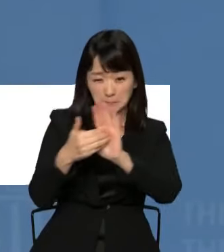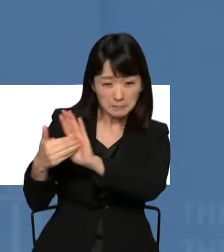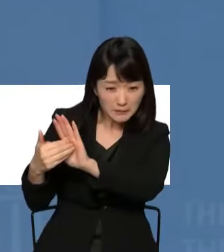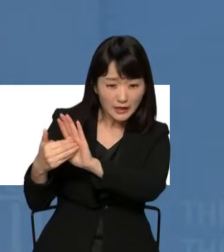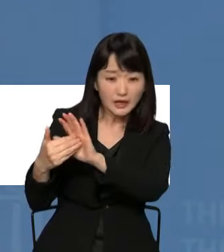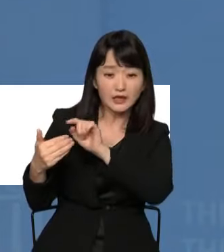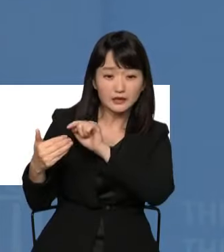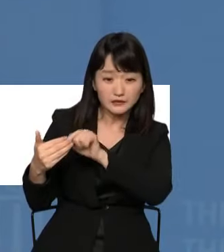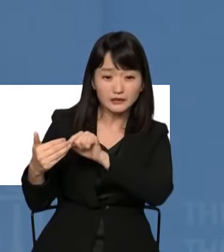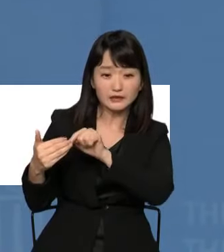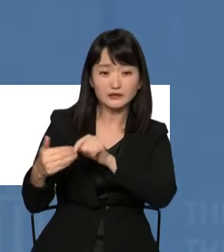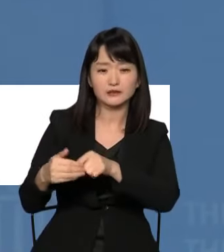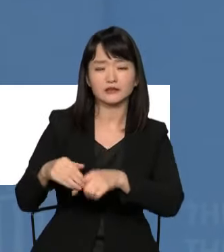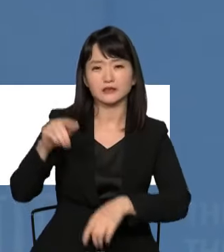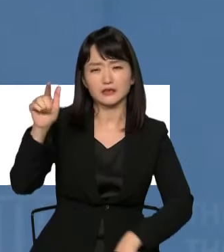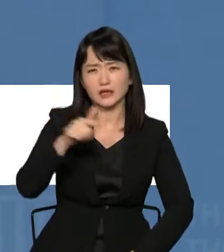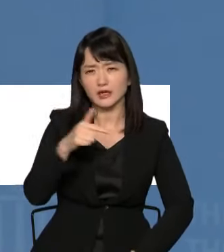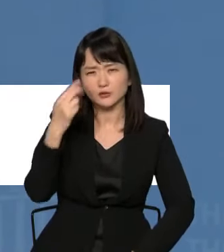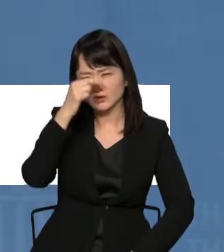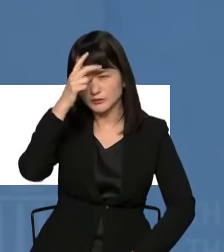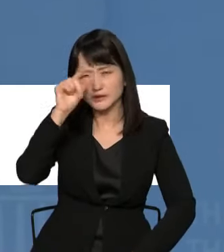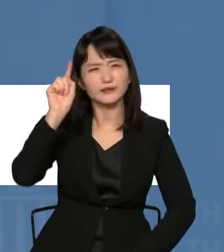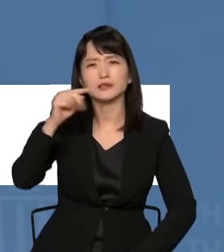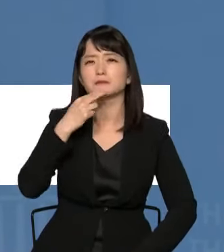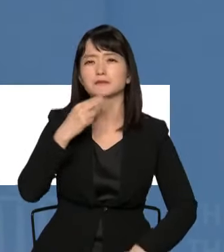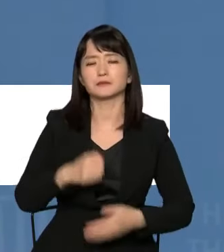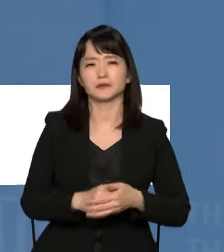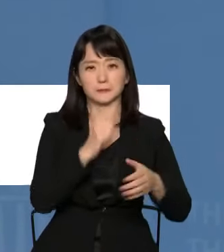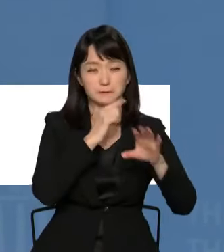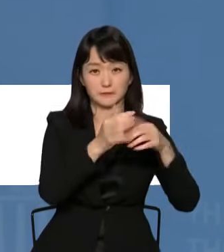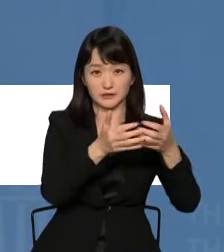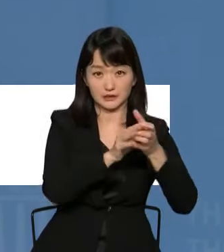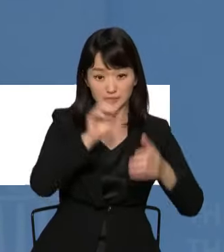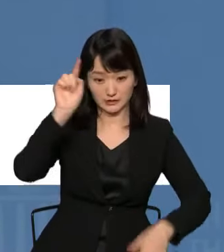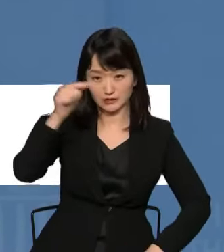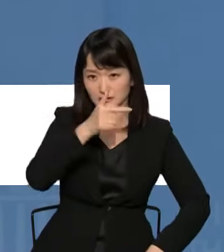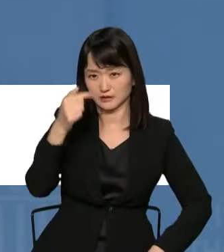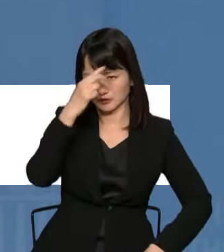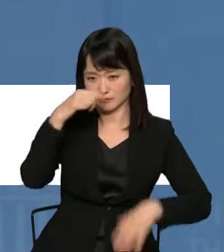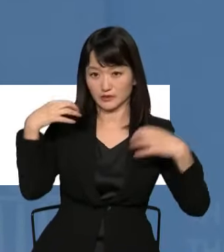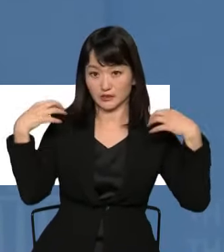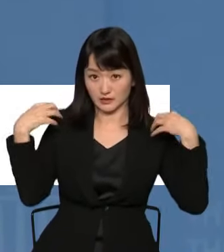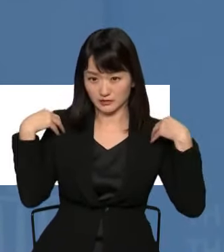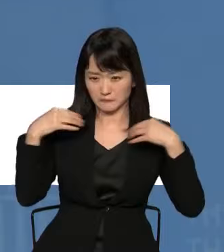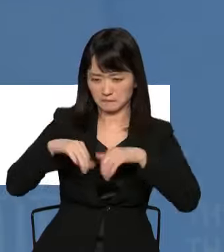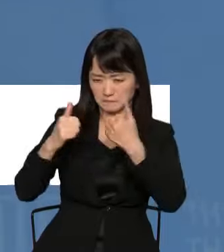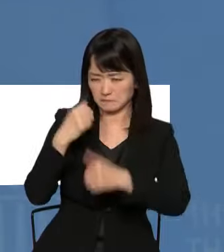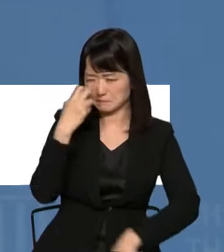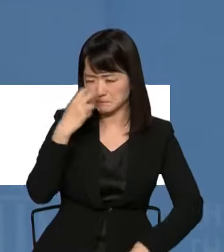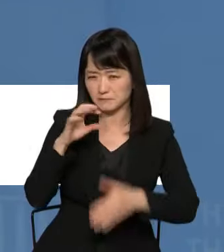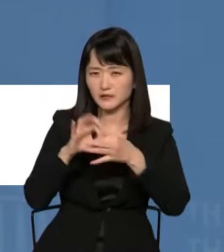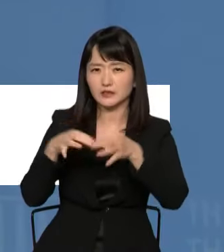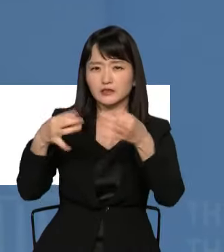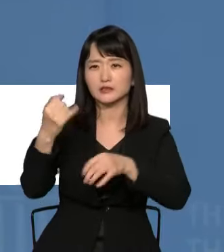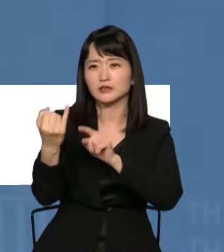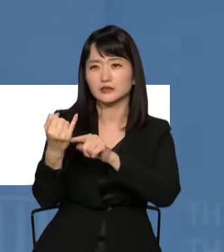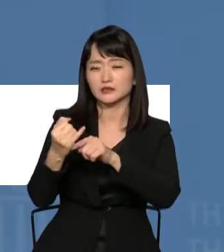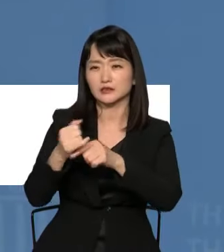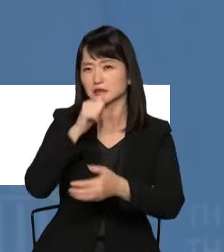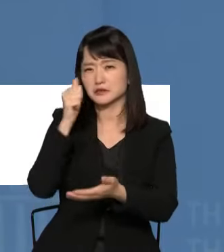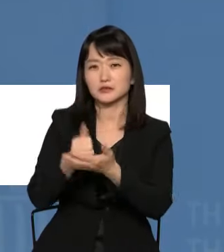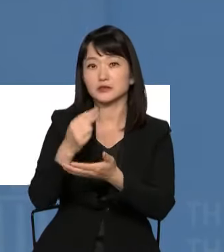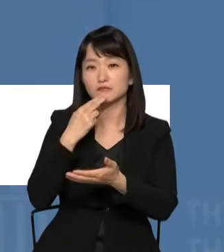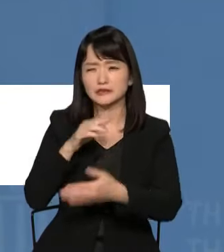하루살이 검찰에게 내일은 없습니다. 민주당은 내일 대검찰청 국정감사를 통해 김건희 여사 불기소